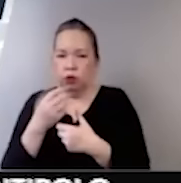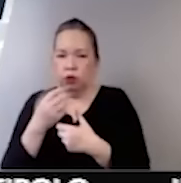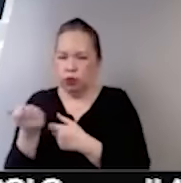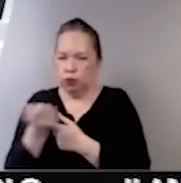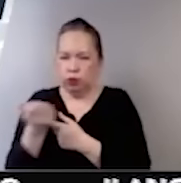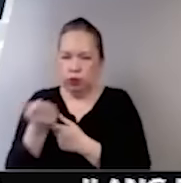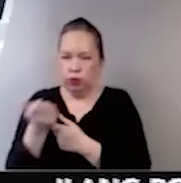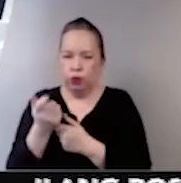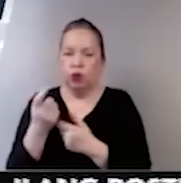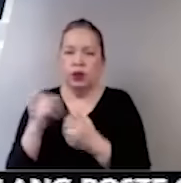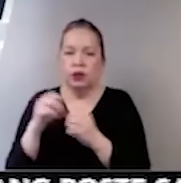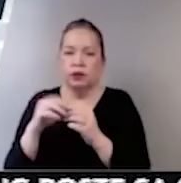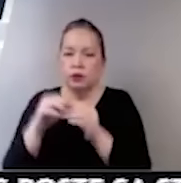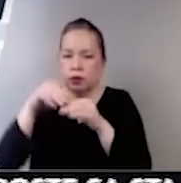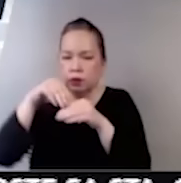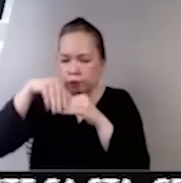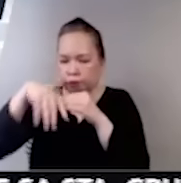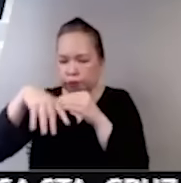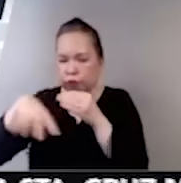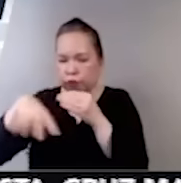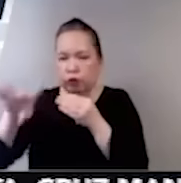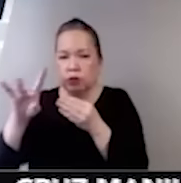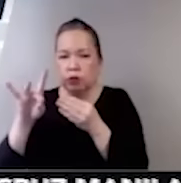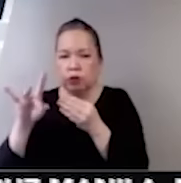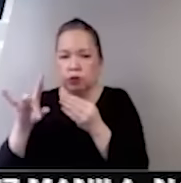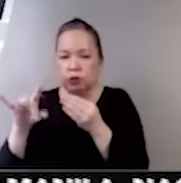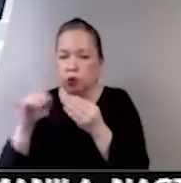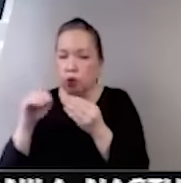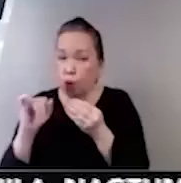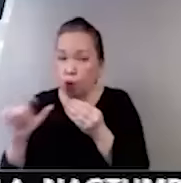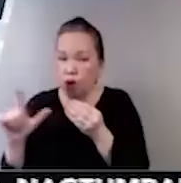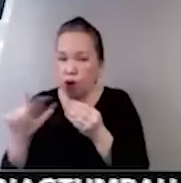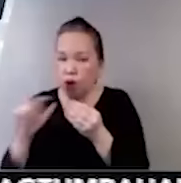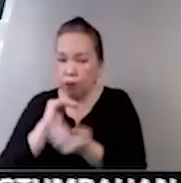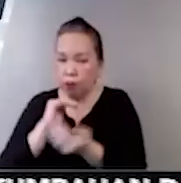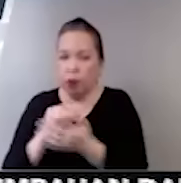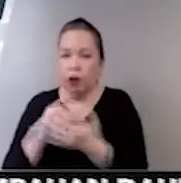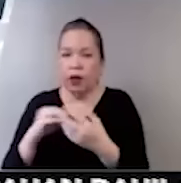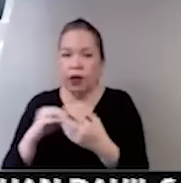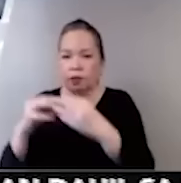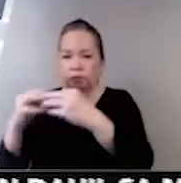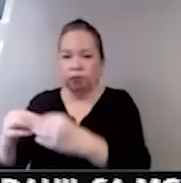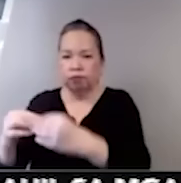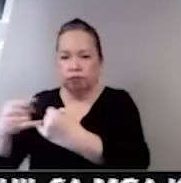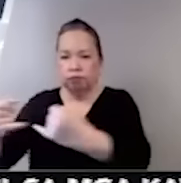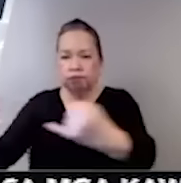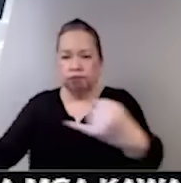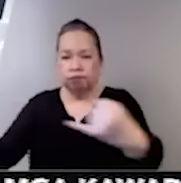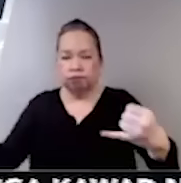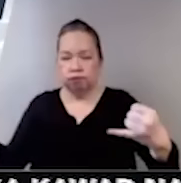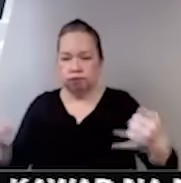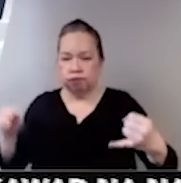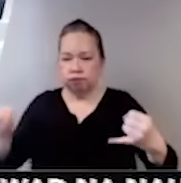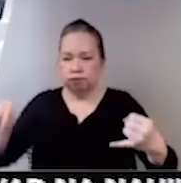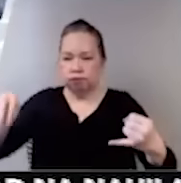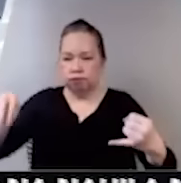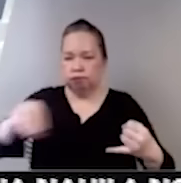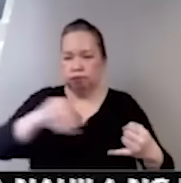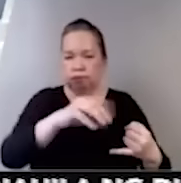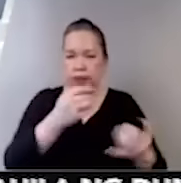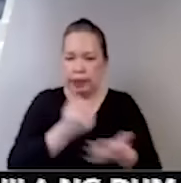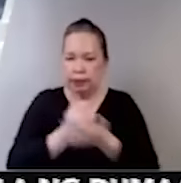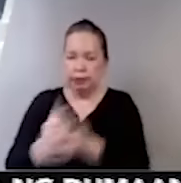na sa paglalagay ng buya para markahan ang ating mga teritoryo. Kasama ito sa proposal nila sa isa pang ahensya ng gobyerno para bigyan